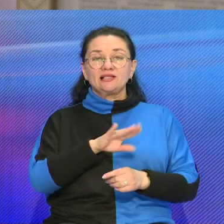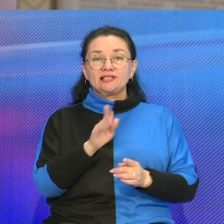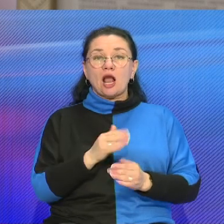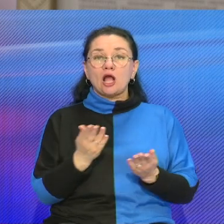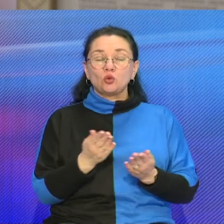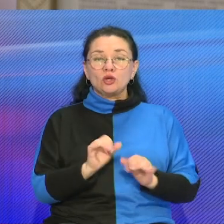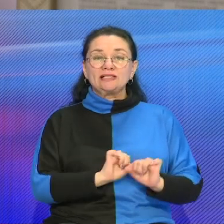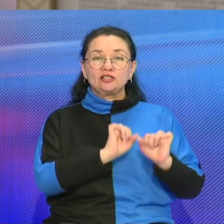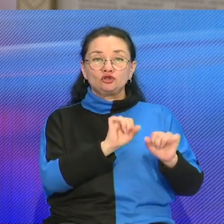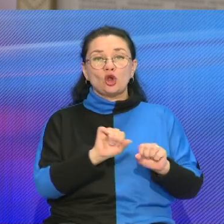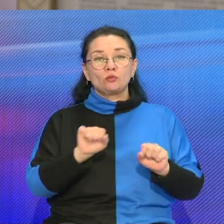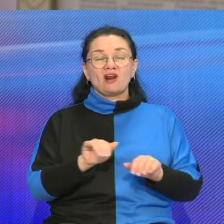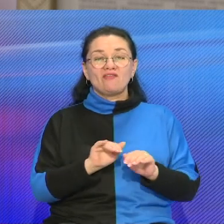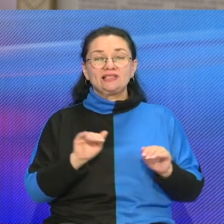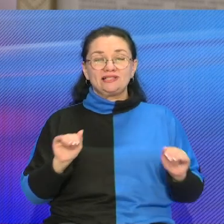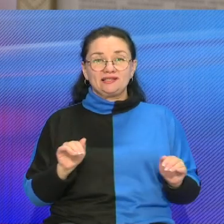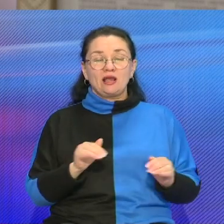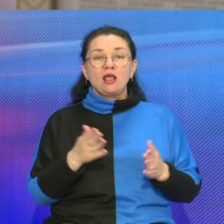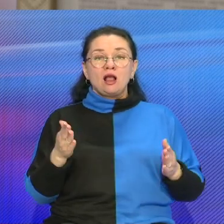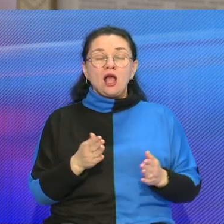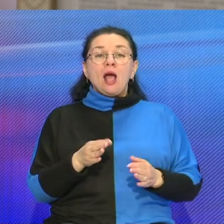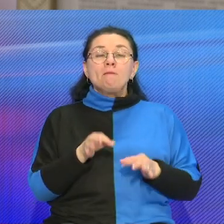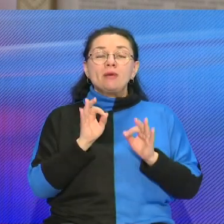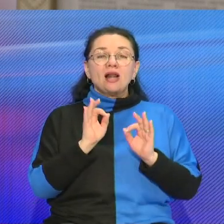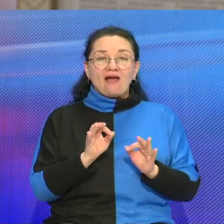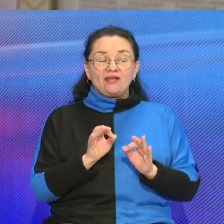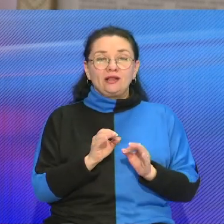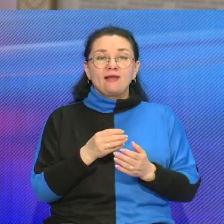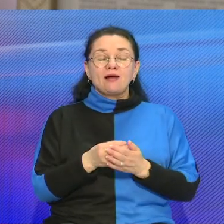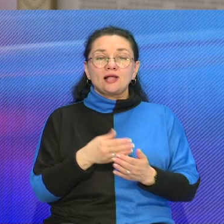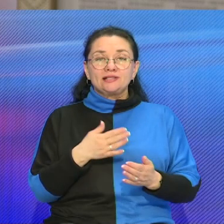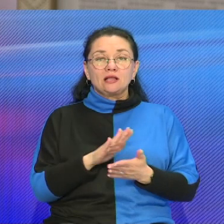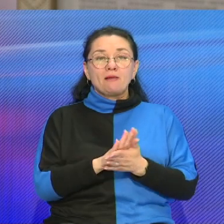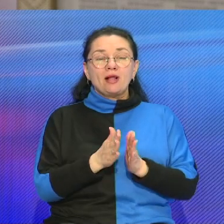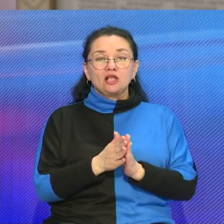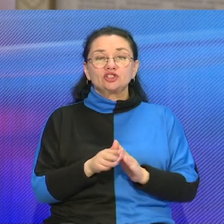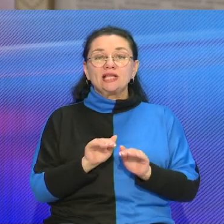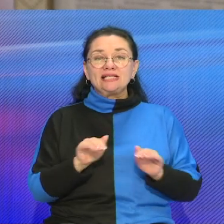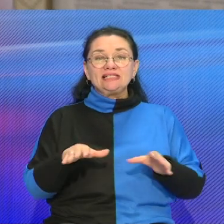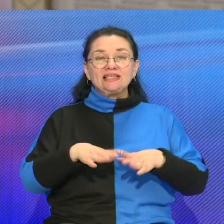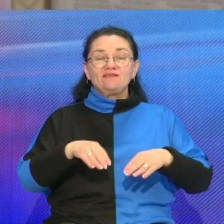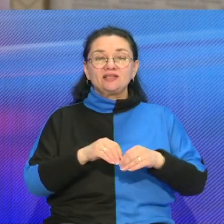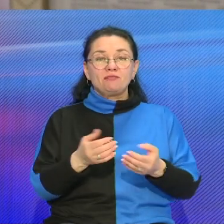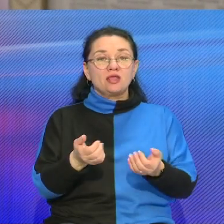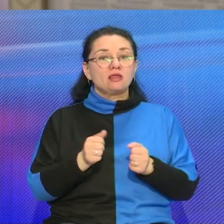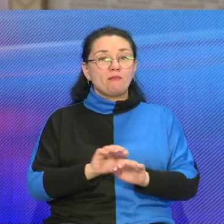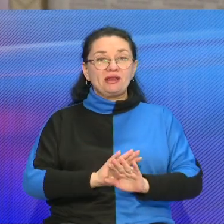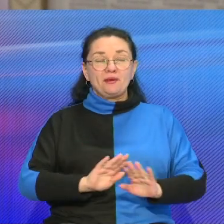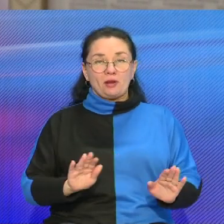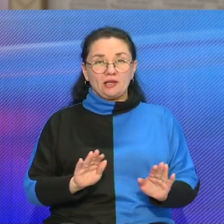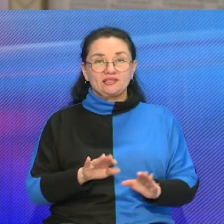защиту прав детей, надлежащие меры к объективной и всесторонней оценке положения детей в семьях не принимались. В